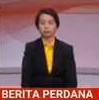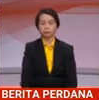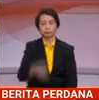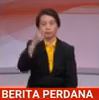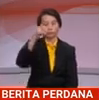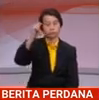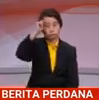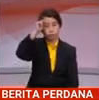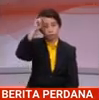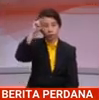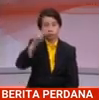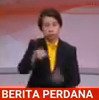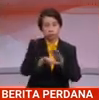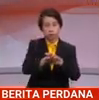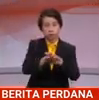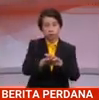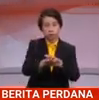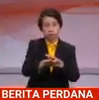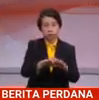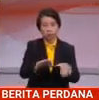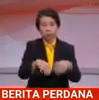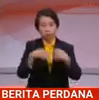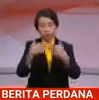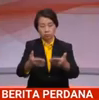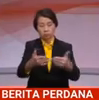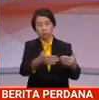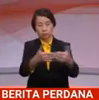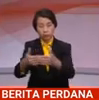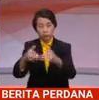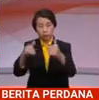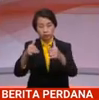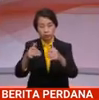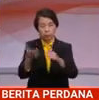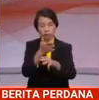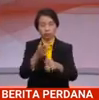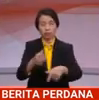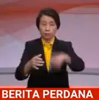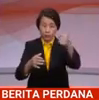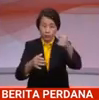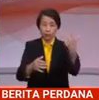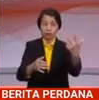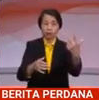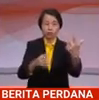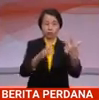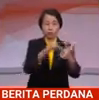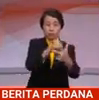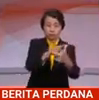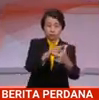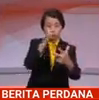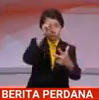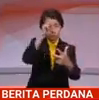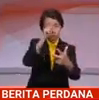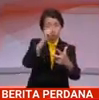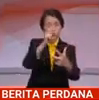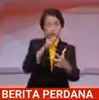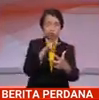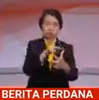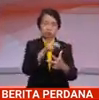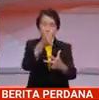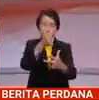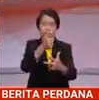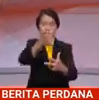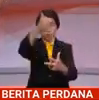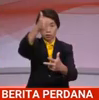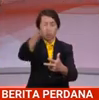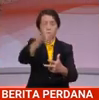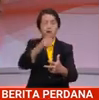Terengganu Turtles diheret ke set penentuan sebelum mencatat kemenangan dalam 3 set. Set pertama, Terengganu Turtles dilihat